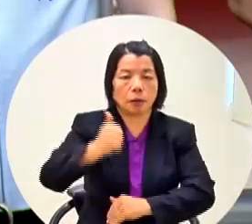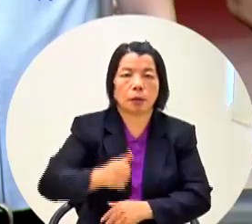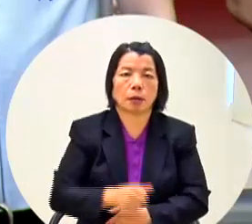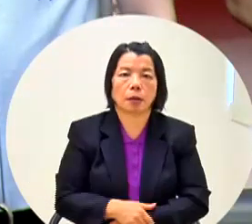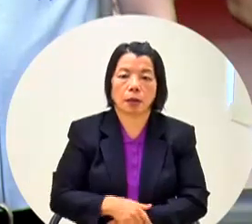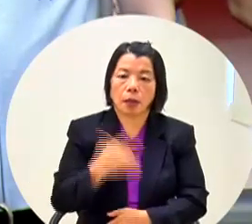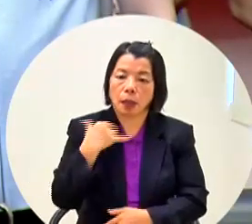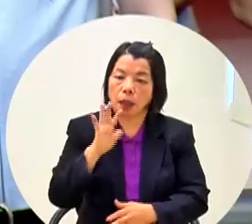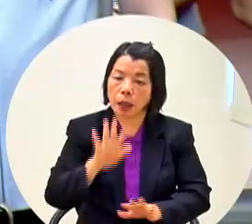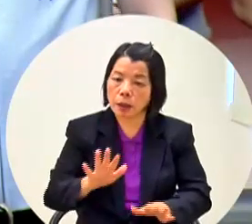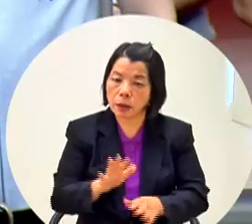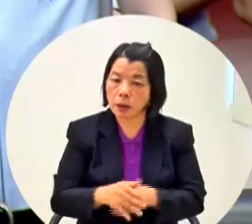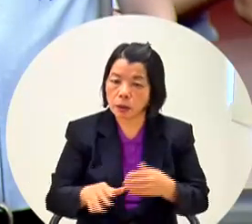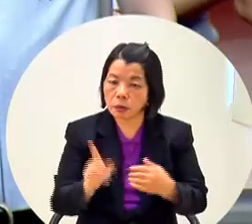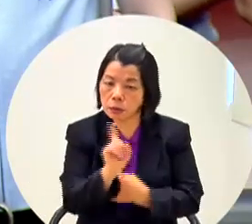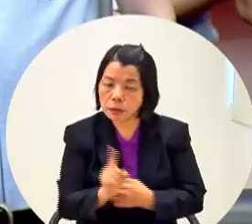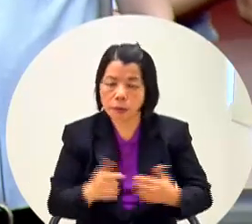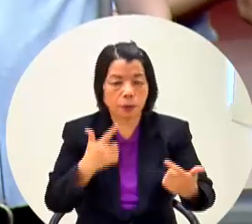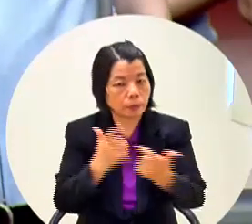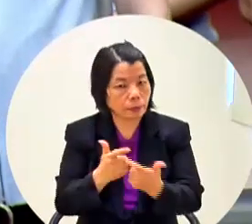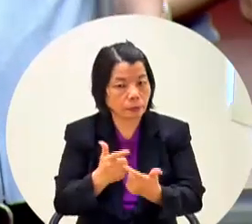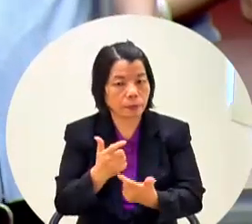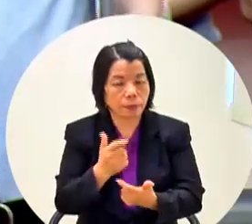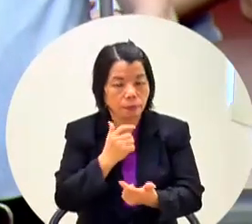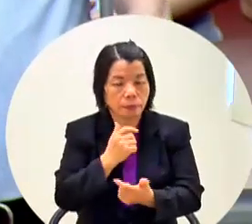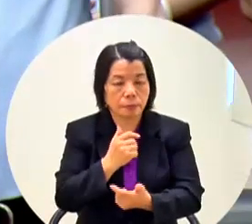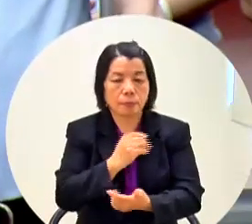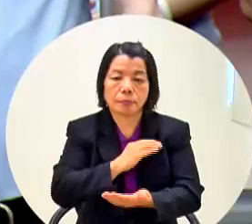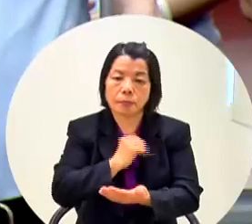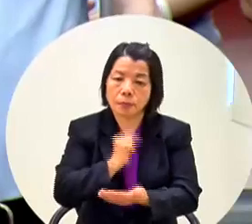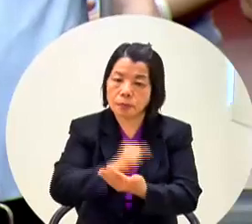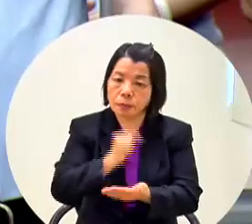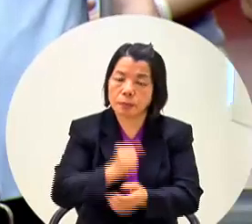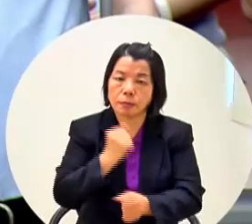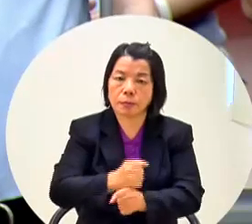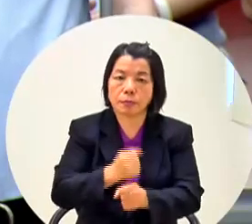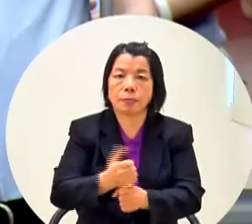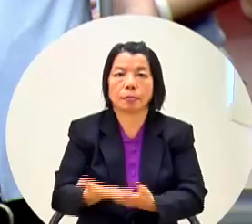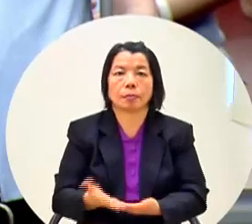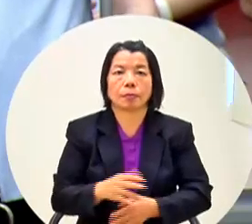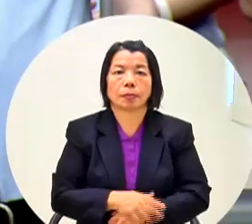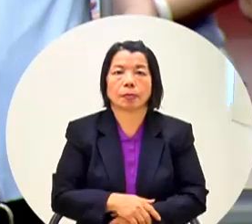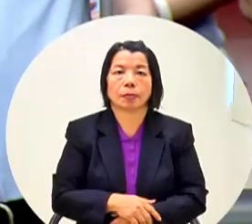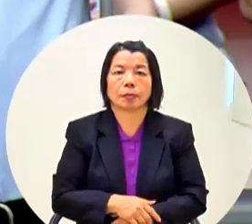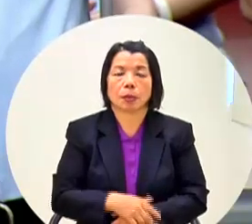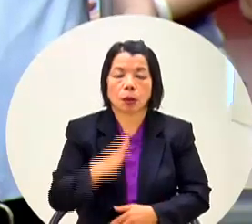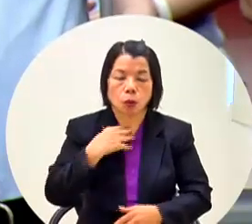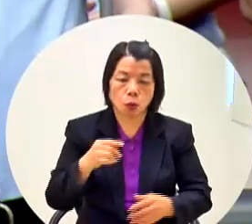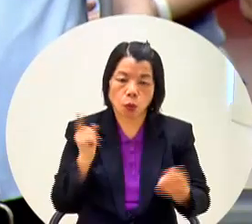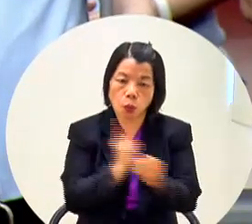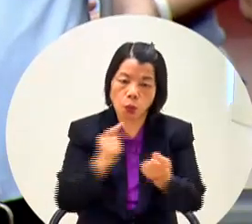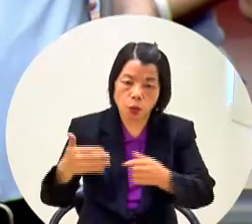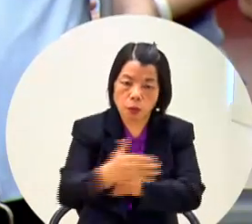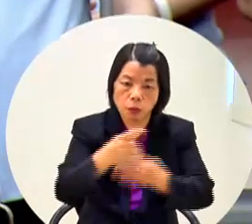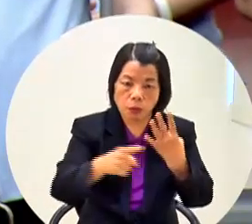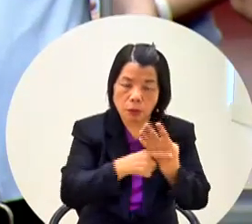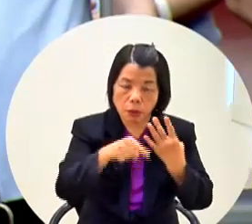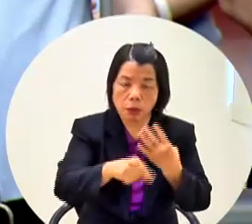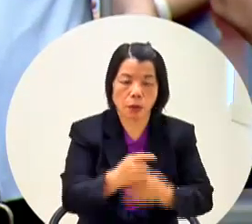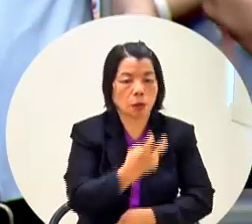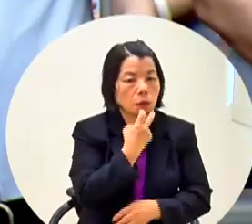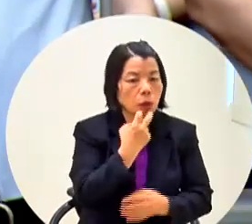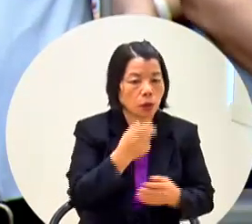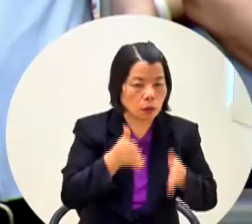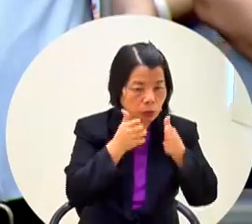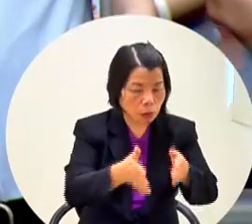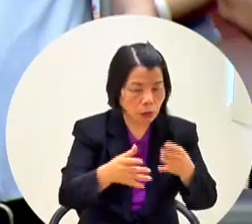的作为？等一下也请我们韩市长来做提出来。在针对渔业方面，当然中央也针对